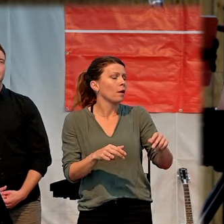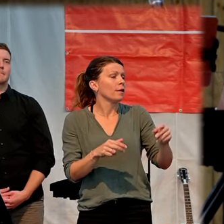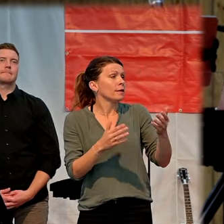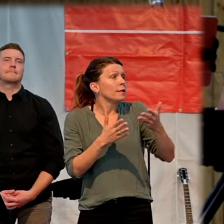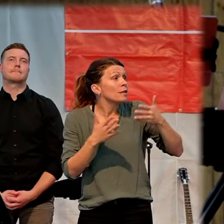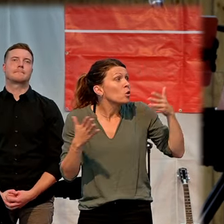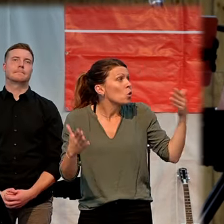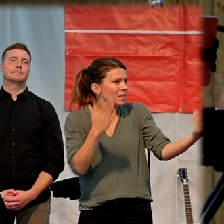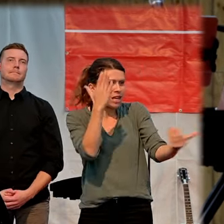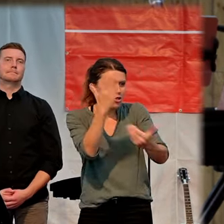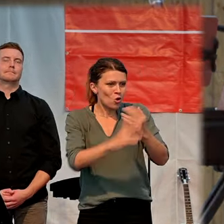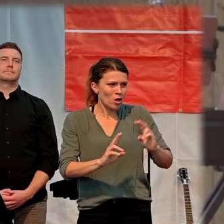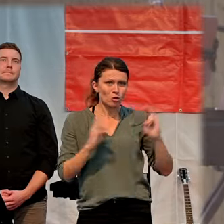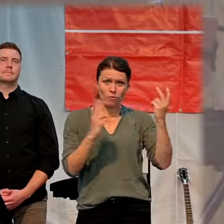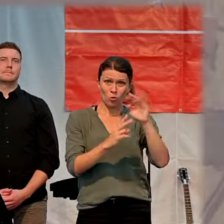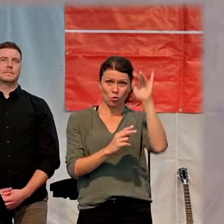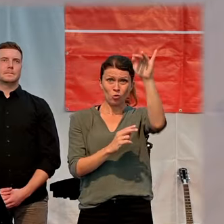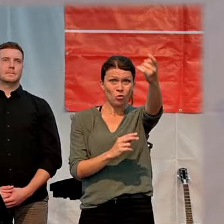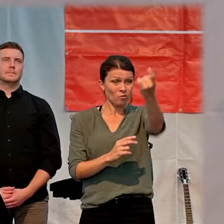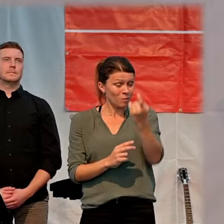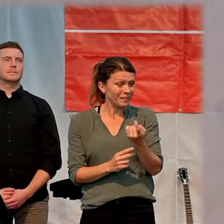großen neuen Schöpfung wird.